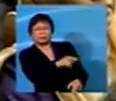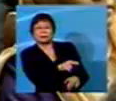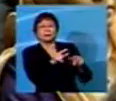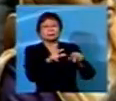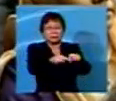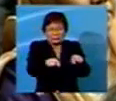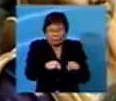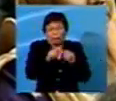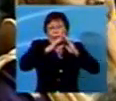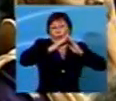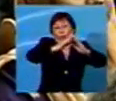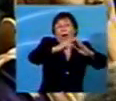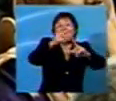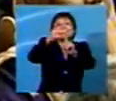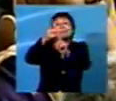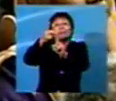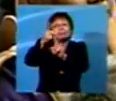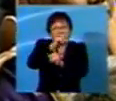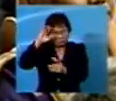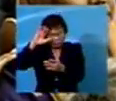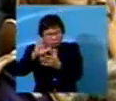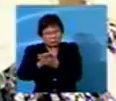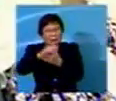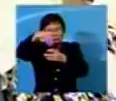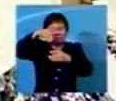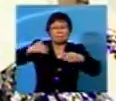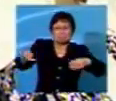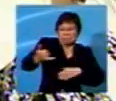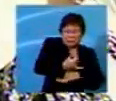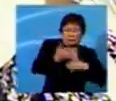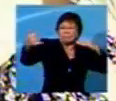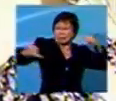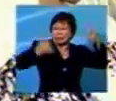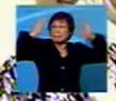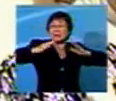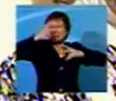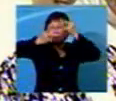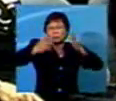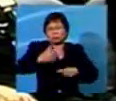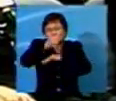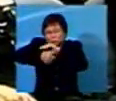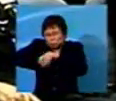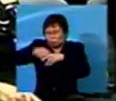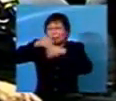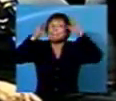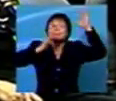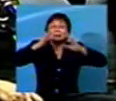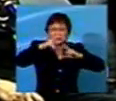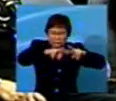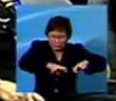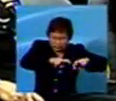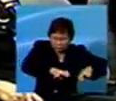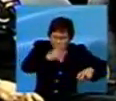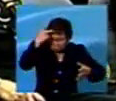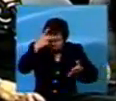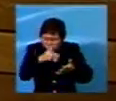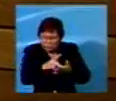sebuah kawasan perumahan di Kepong dipercayai memasuki Malaysia sebagai pelancong dan bersembunyi di negara ini siasatan juga bagi